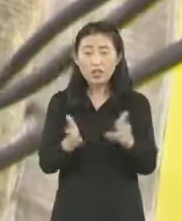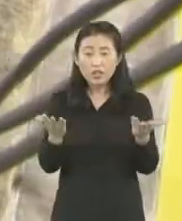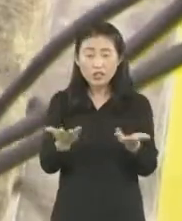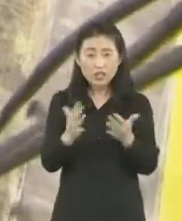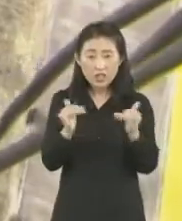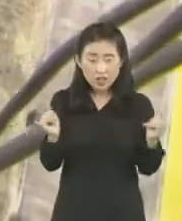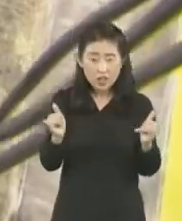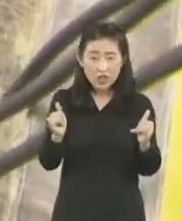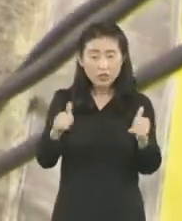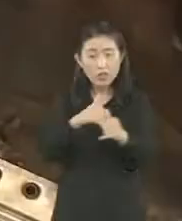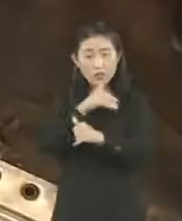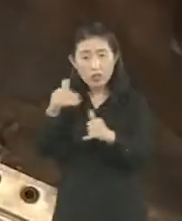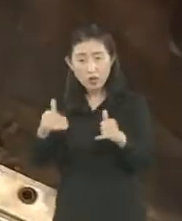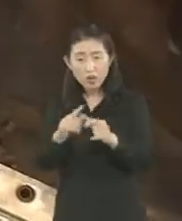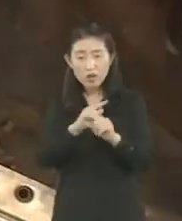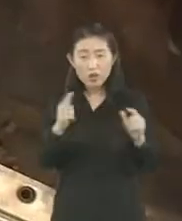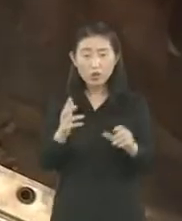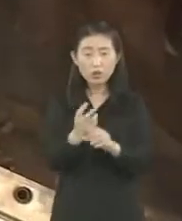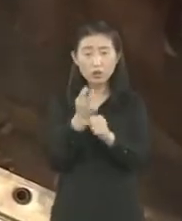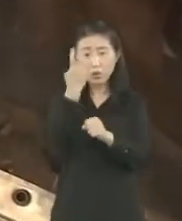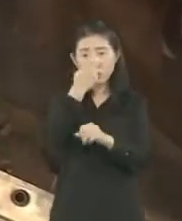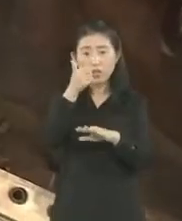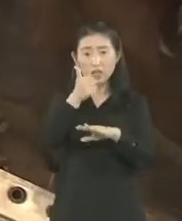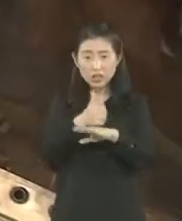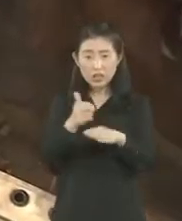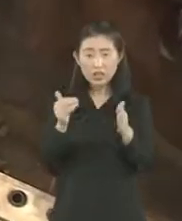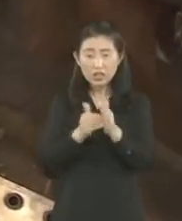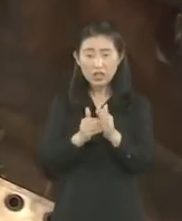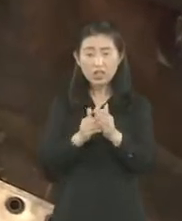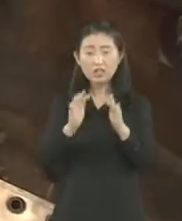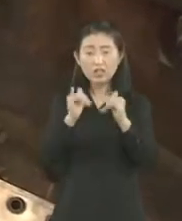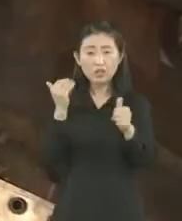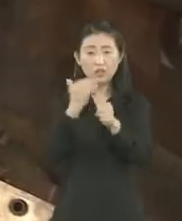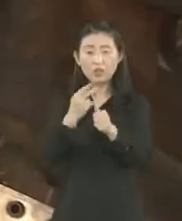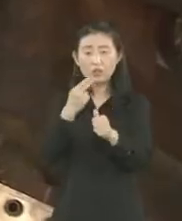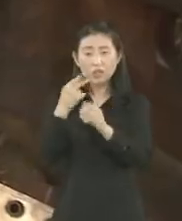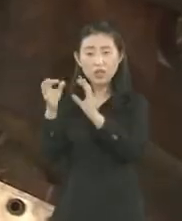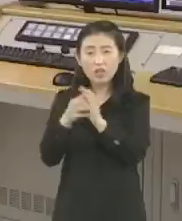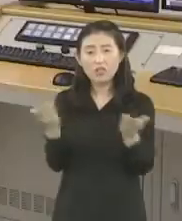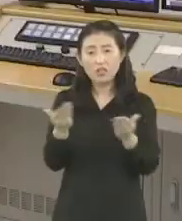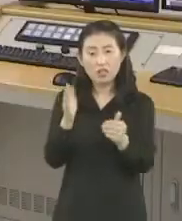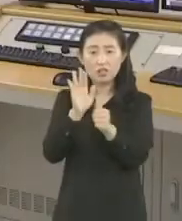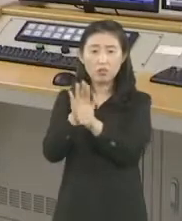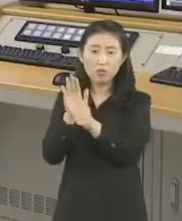고용동향 일자리 실태 등을 조사해 인력을 재배치 할 계획입니다